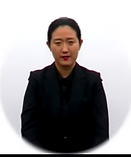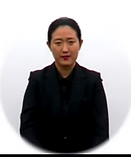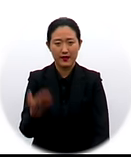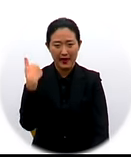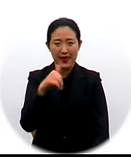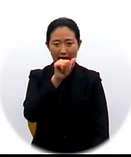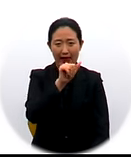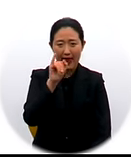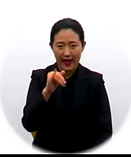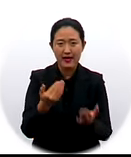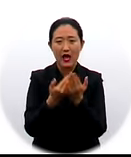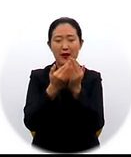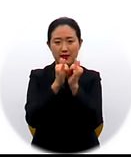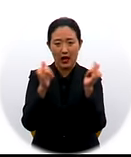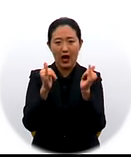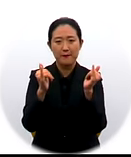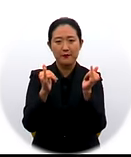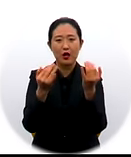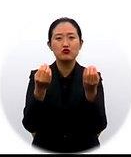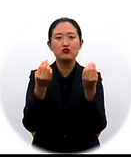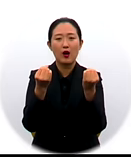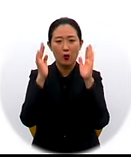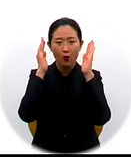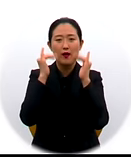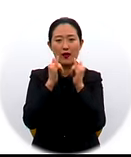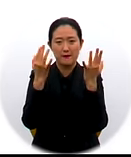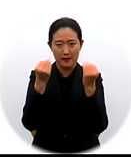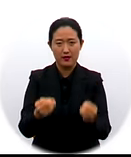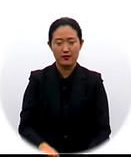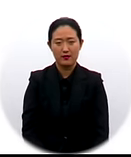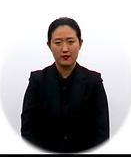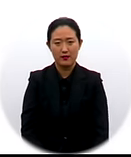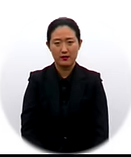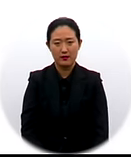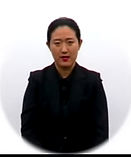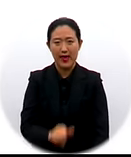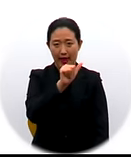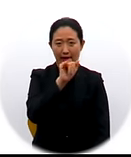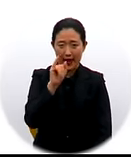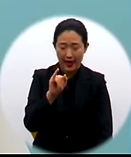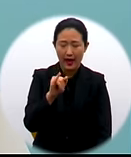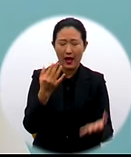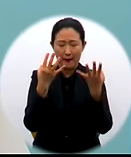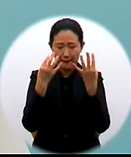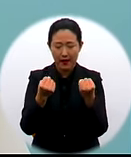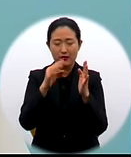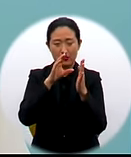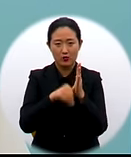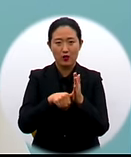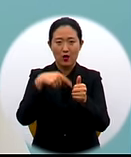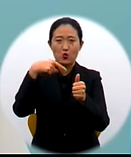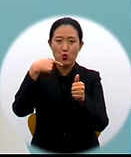많았습니다. 그리고 이 AI 개발자들 중에서는 굉장히 많은 경우 교육을 공부하던 분들, 교육학자들이 굉장히